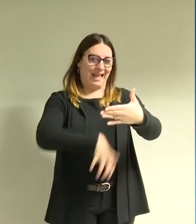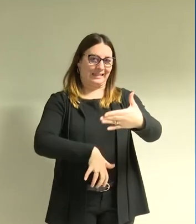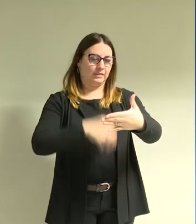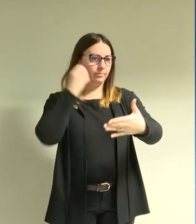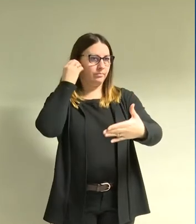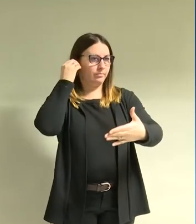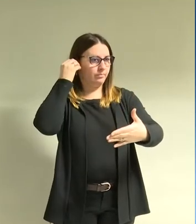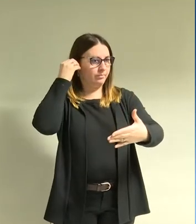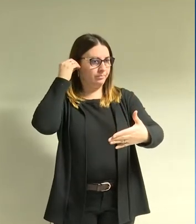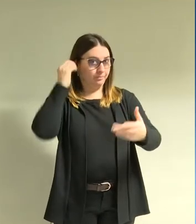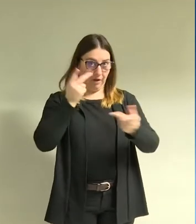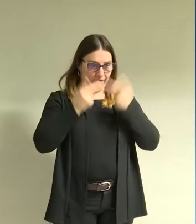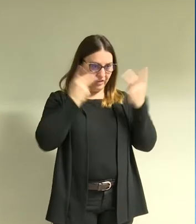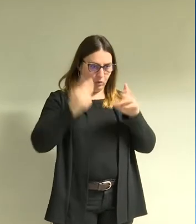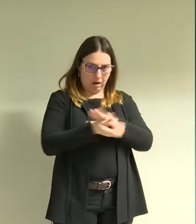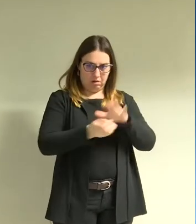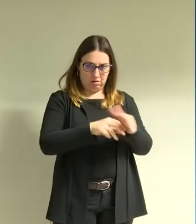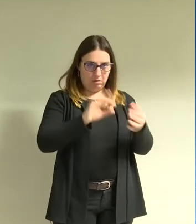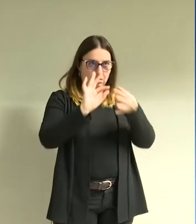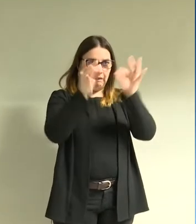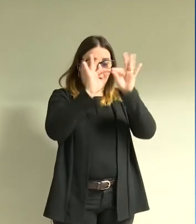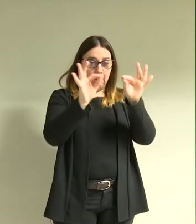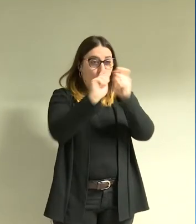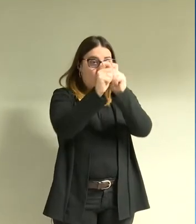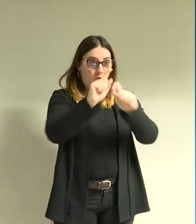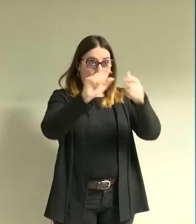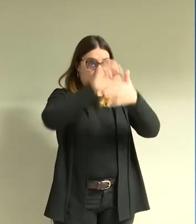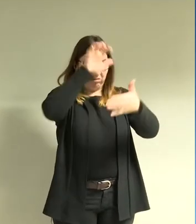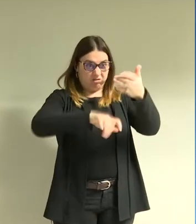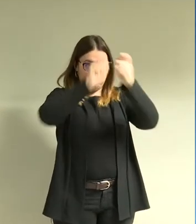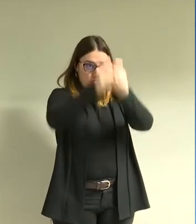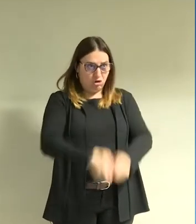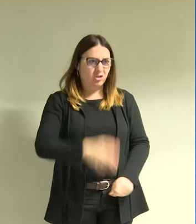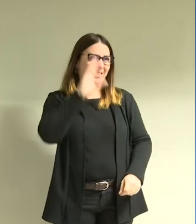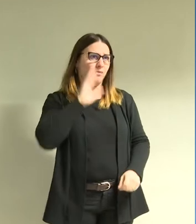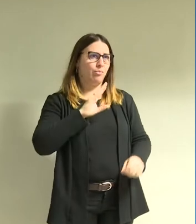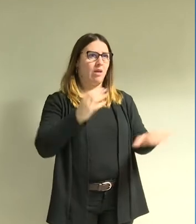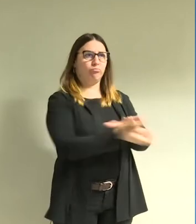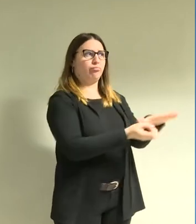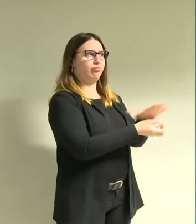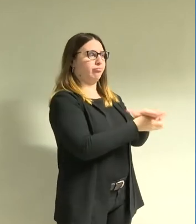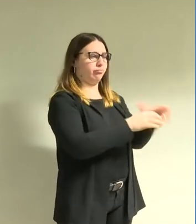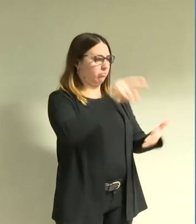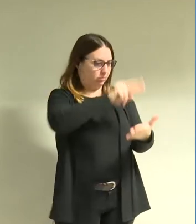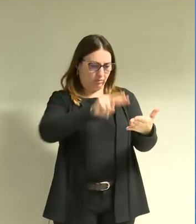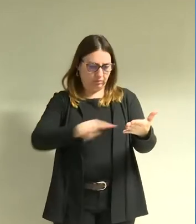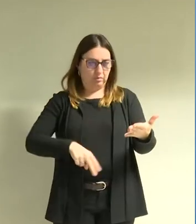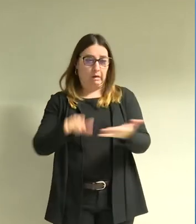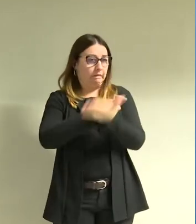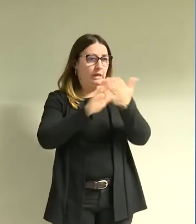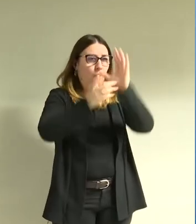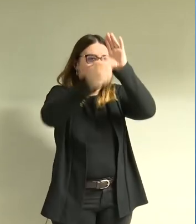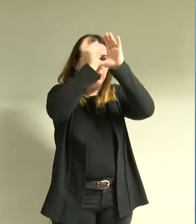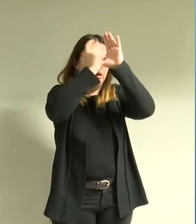de visuellement parce qu'il ya quand même c'est pas trois lignes et d'avoir le texte amendé si c'est possible parce que là on les tomes je suis désolé mais j'ai pas tout retenu